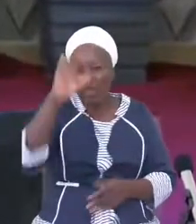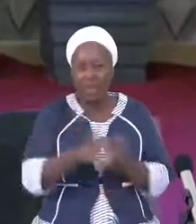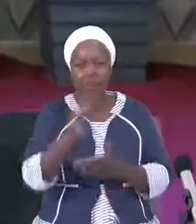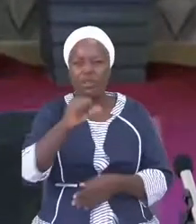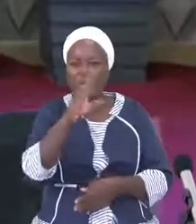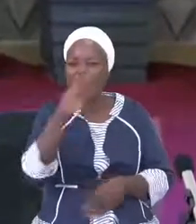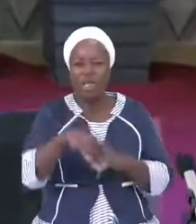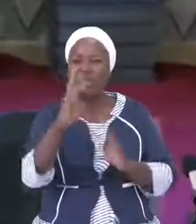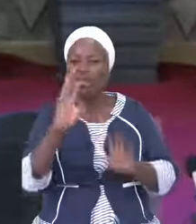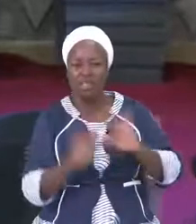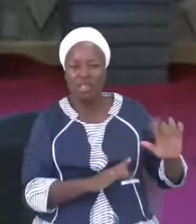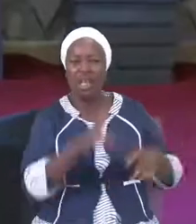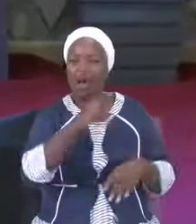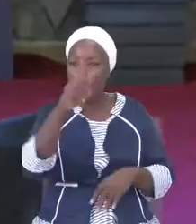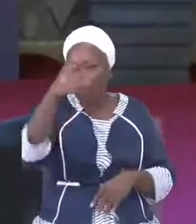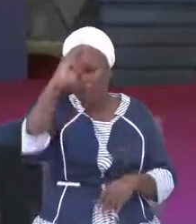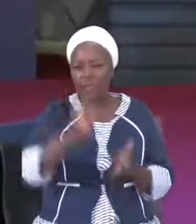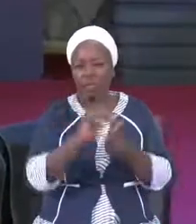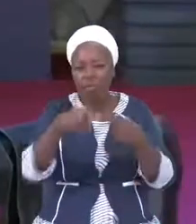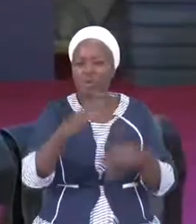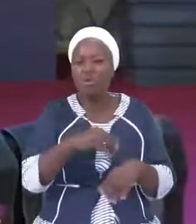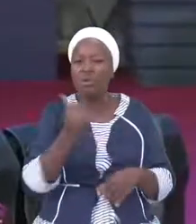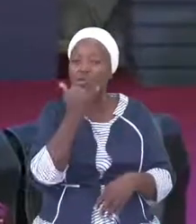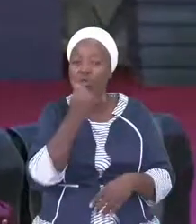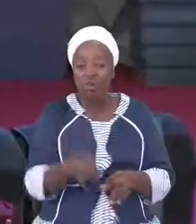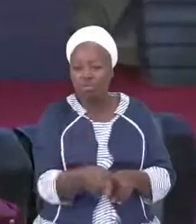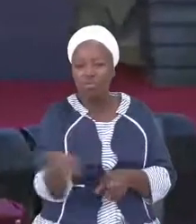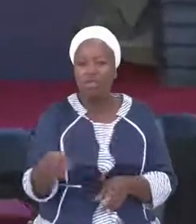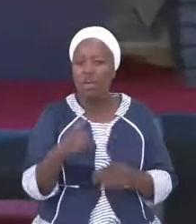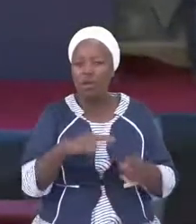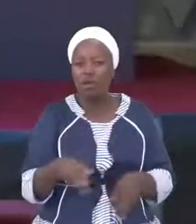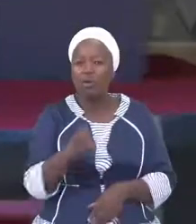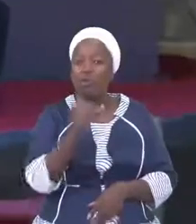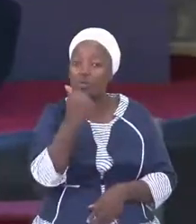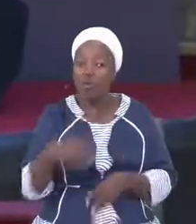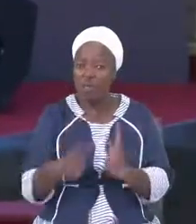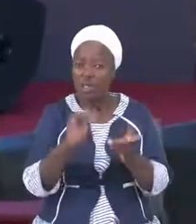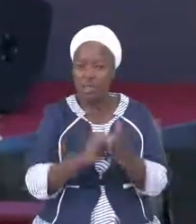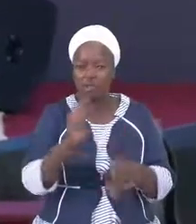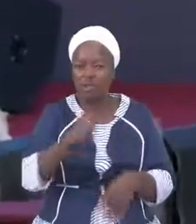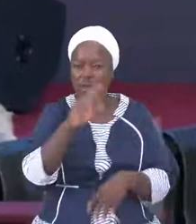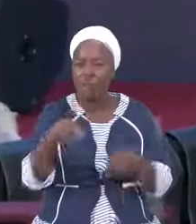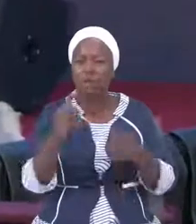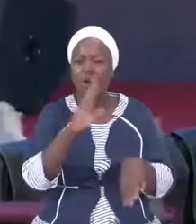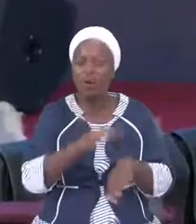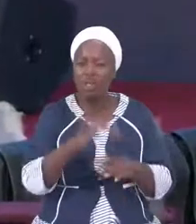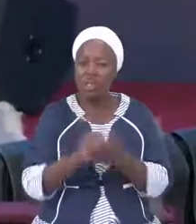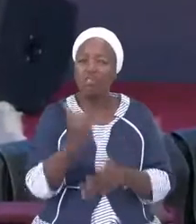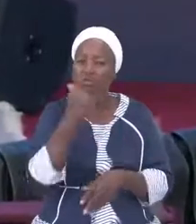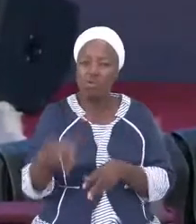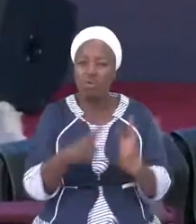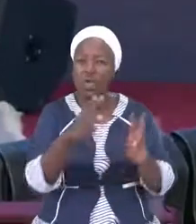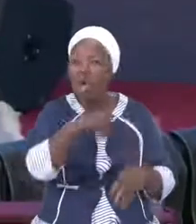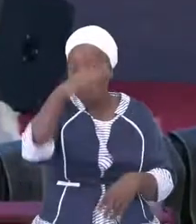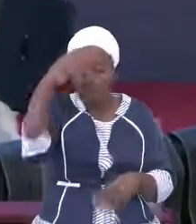homme sur la mer qui ne devait pas être là, un homme qui allait à la mauvaise direction, qui ne devait pas emprunter. À